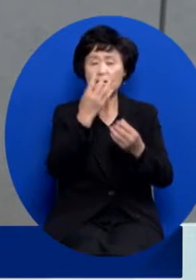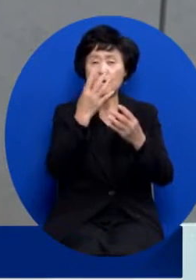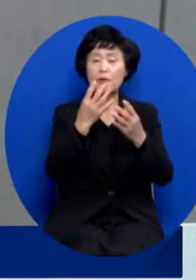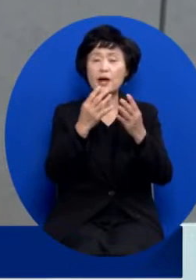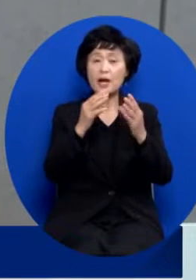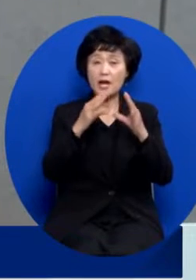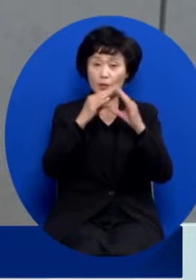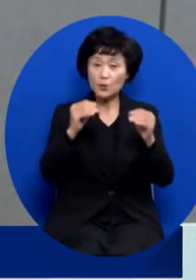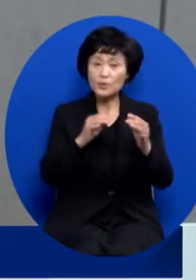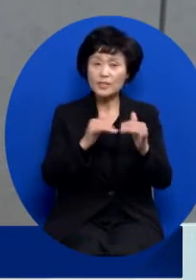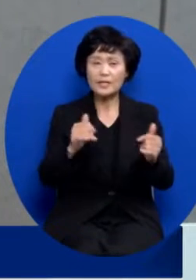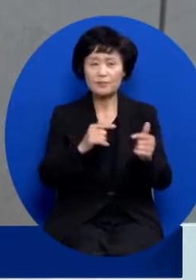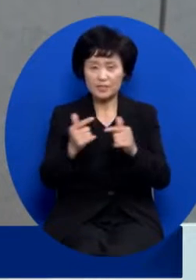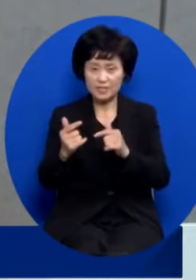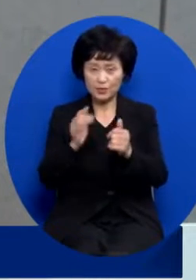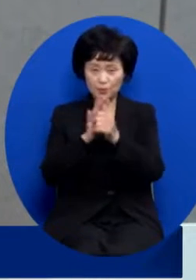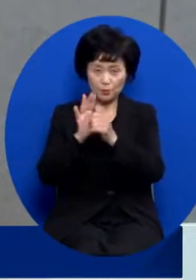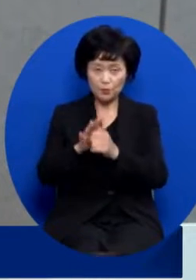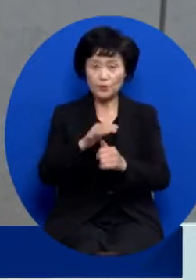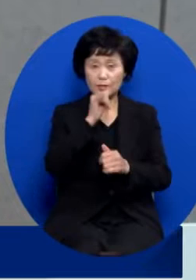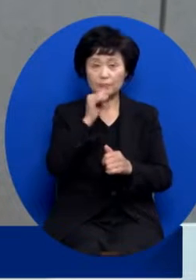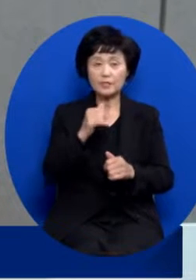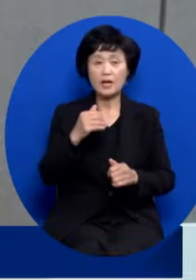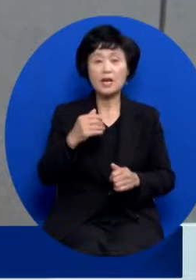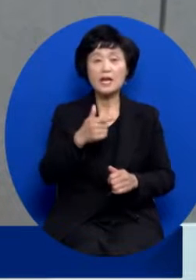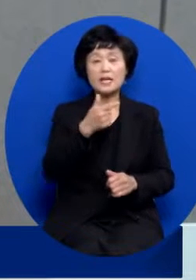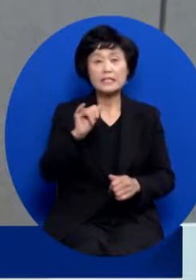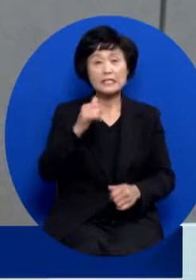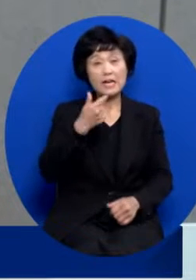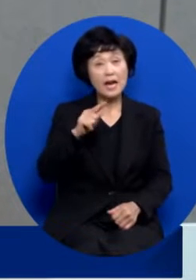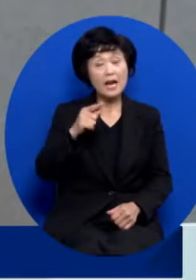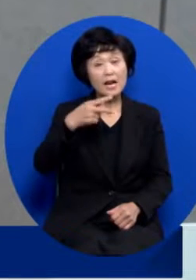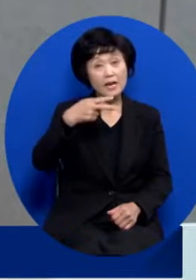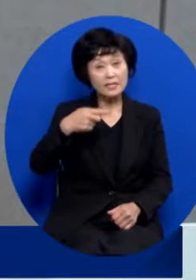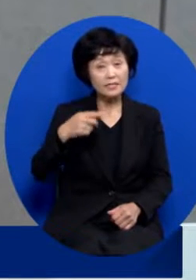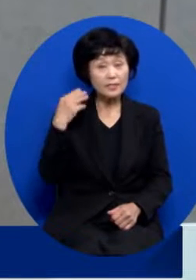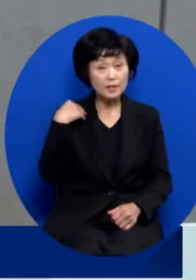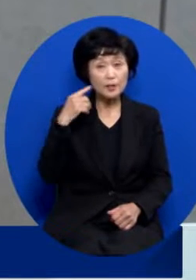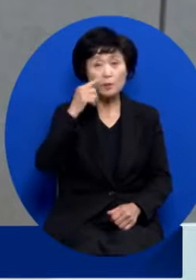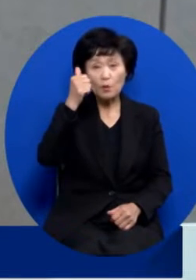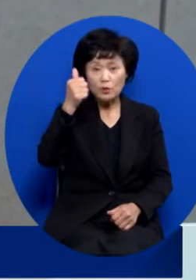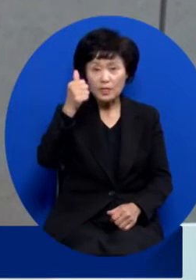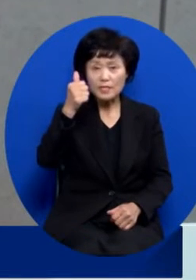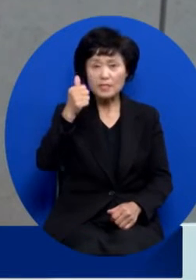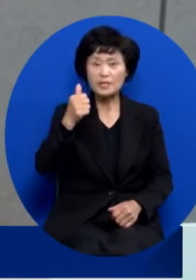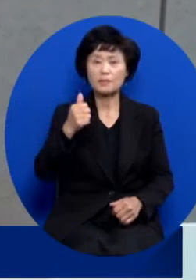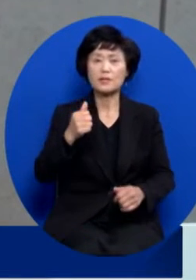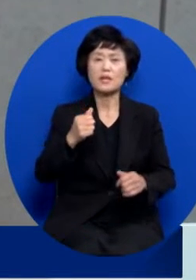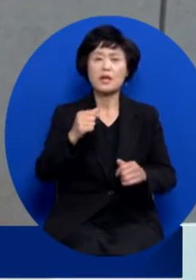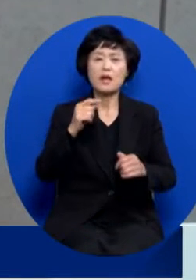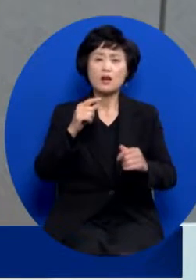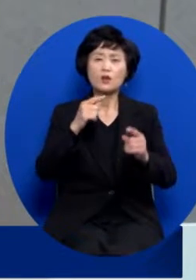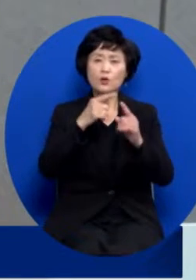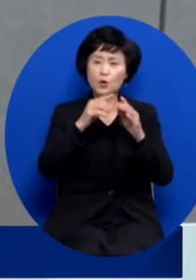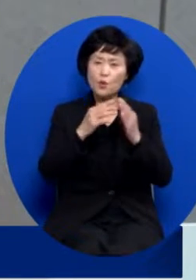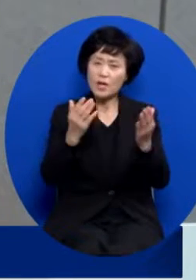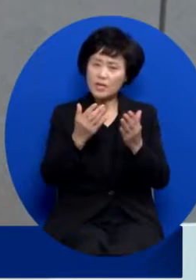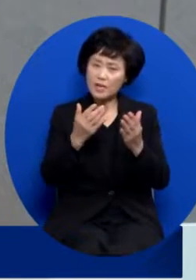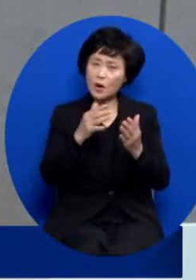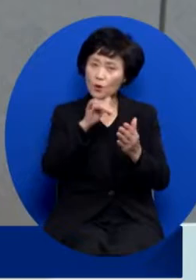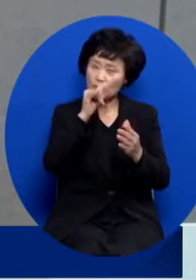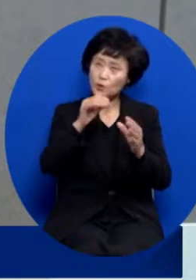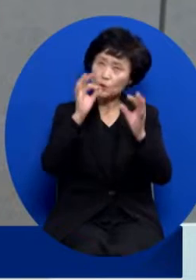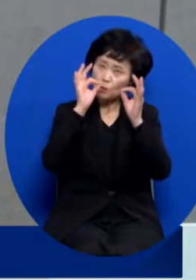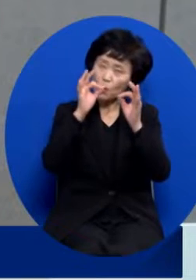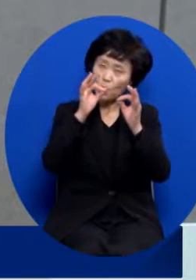니하드 목사님이 담임 목회를 하고 있는 게 굉장히 귀감이 되고 있죠. 이제는 사람들이 어느